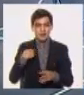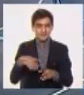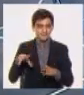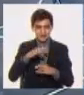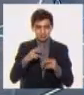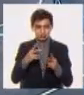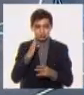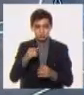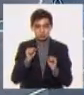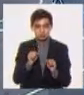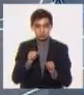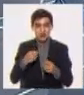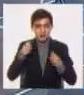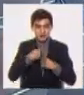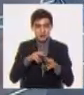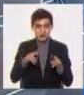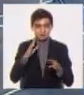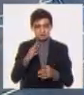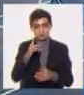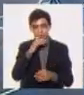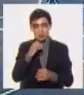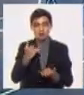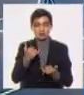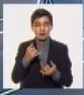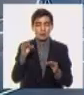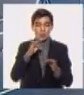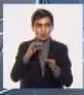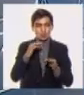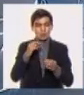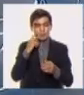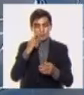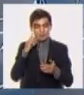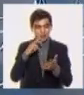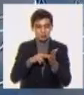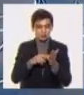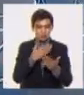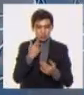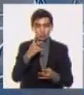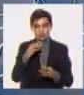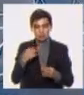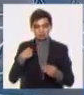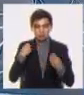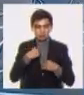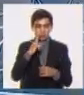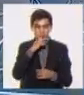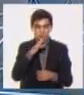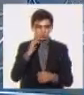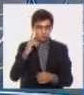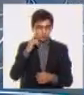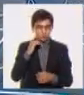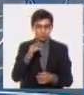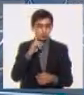таких защитных костюмах? Пока прогнозов нет, но будем надеяться, что не придется. Очень